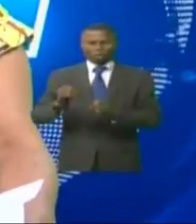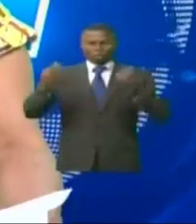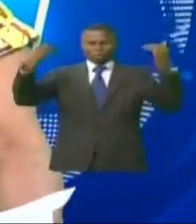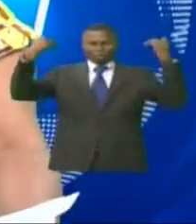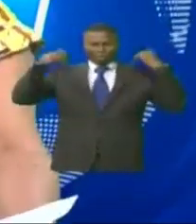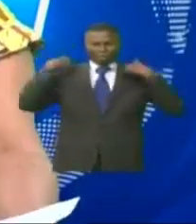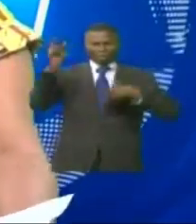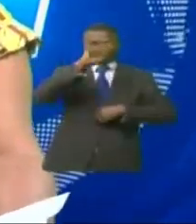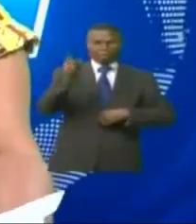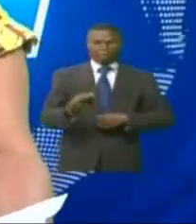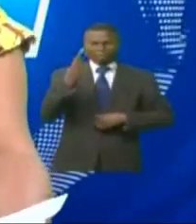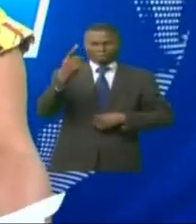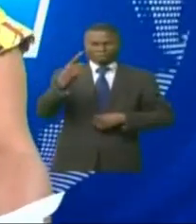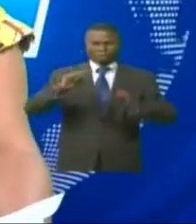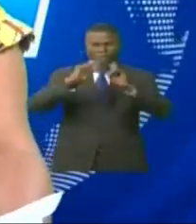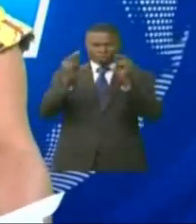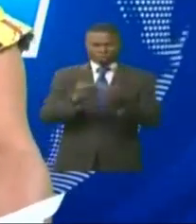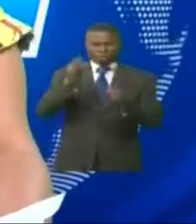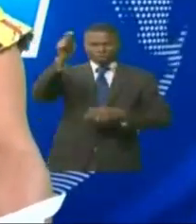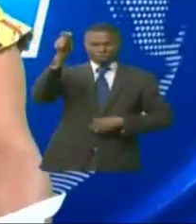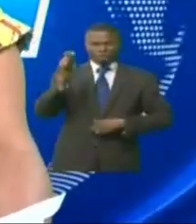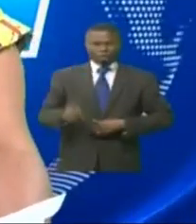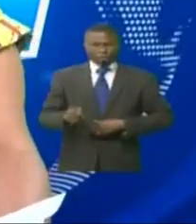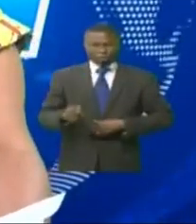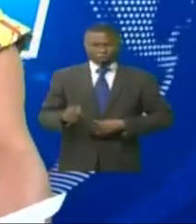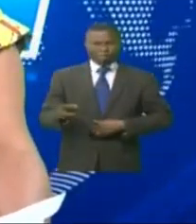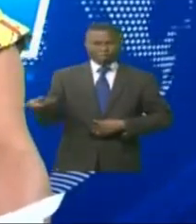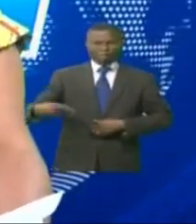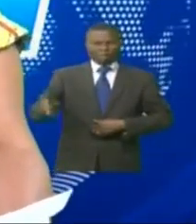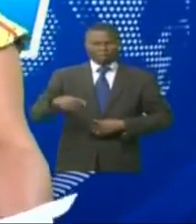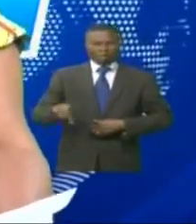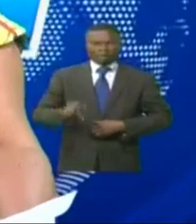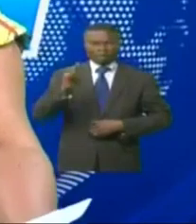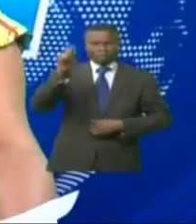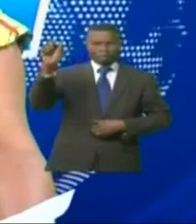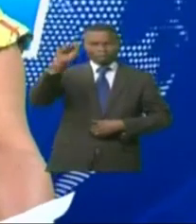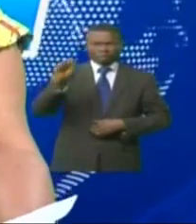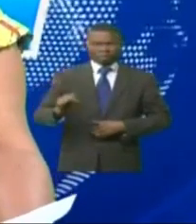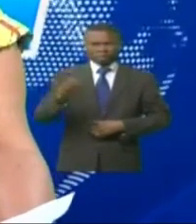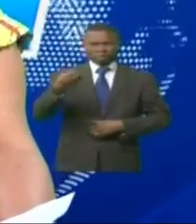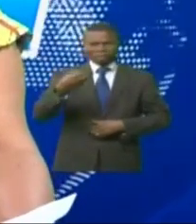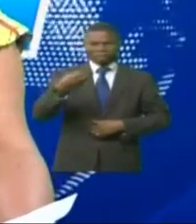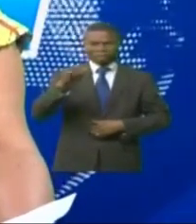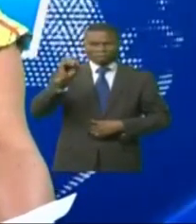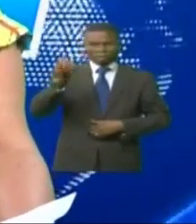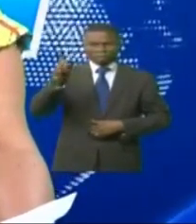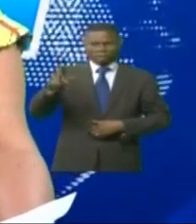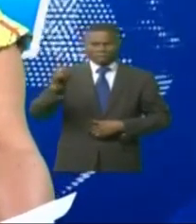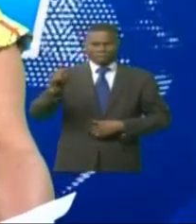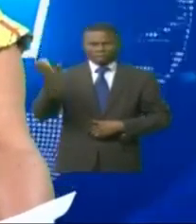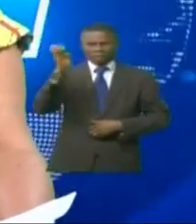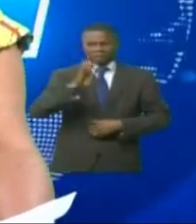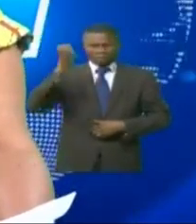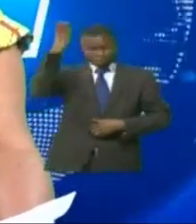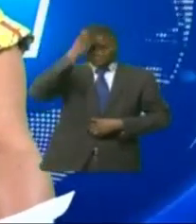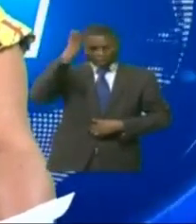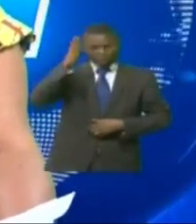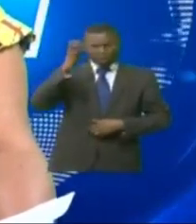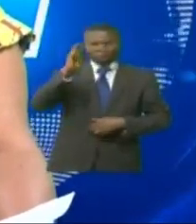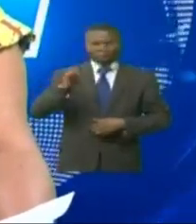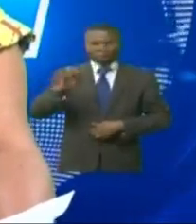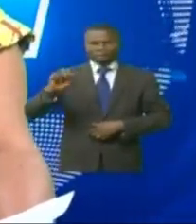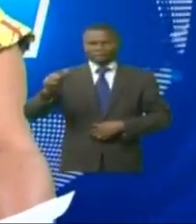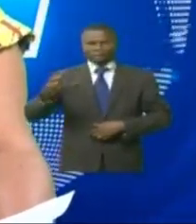de la 31e région militaire de la province de la Tchopo, le général-major Mujinga Timote,